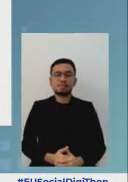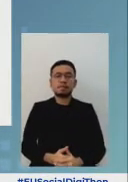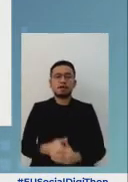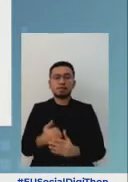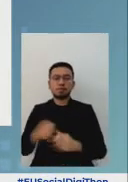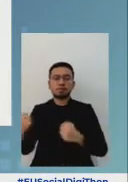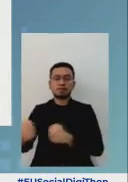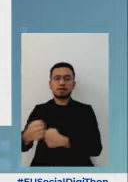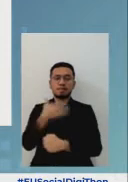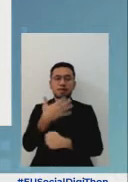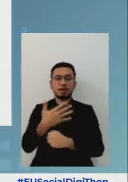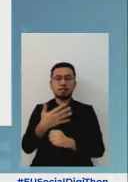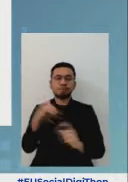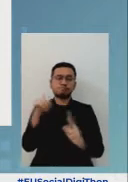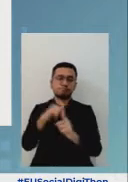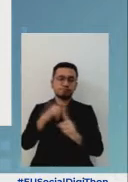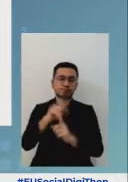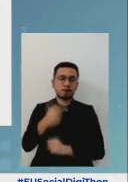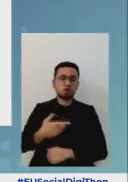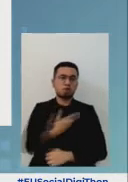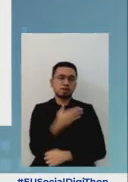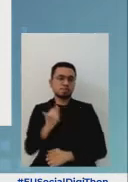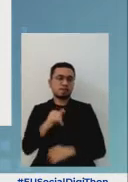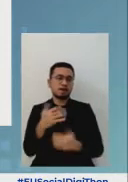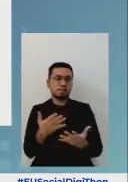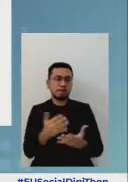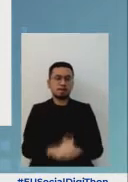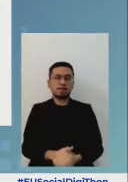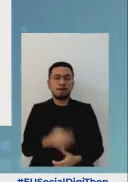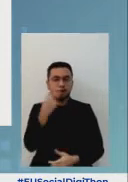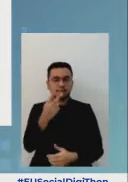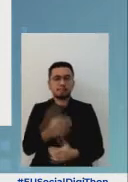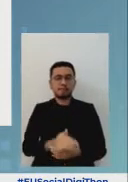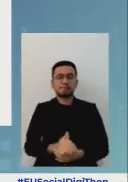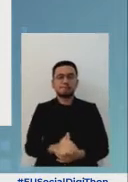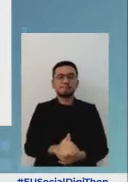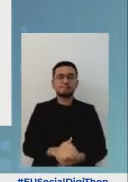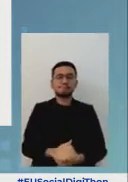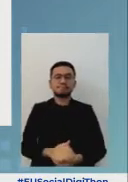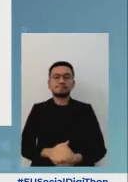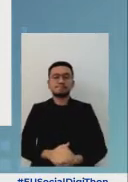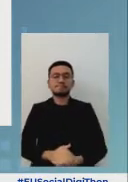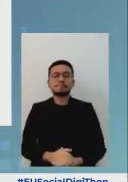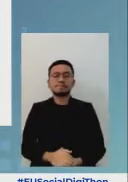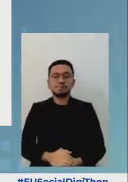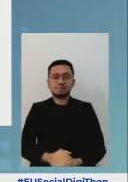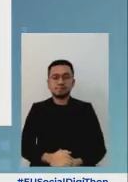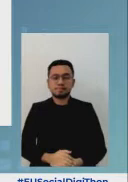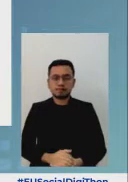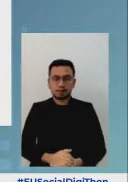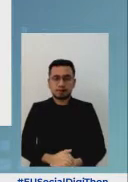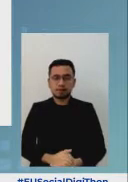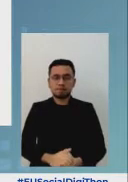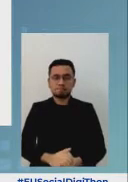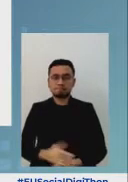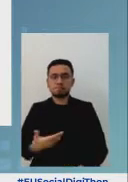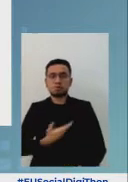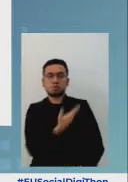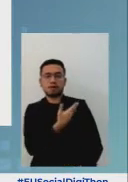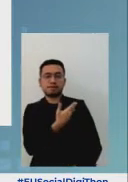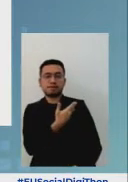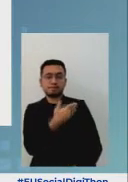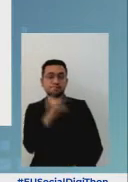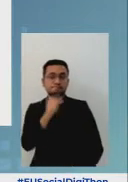korban seperti ini. Dan bahwa si korban itu sebenarnya bisa ditolong